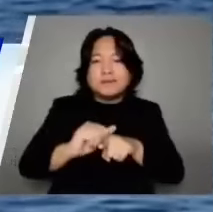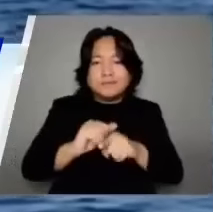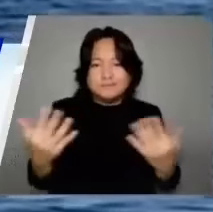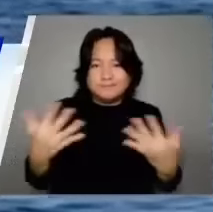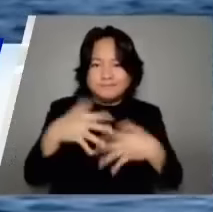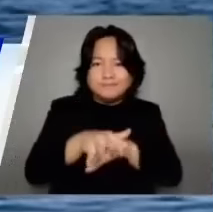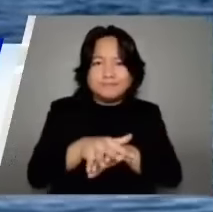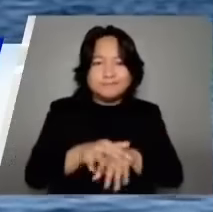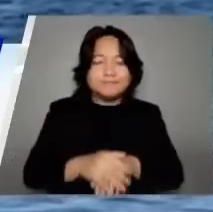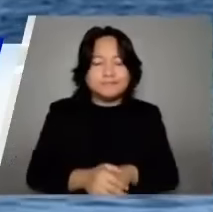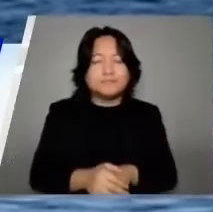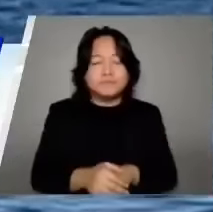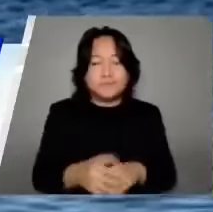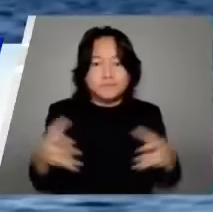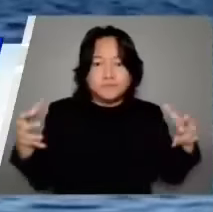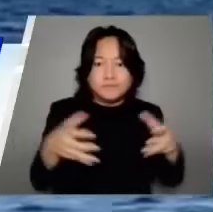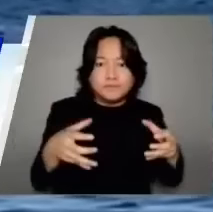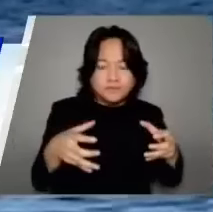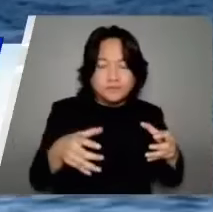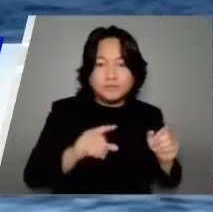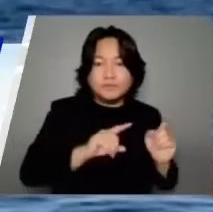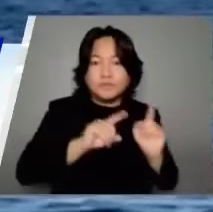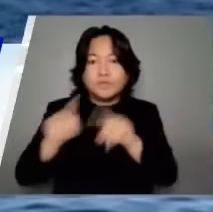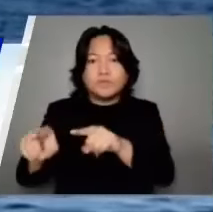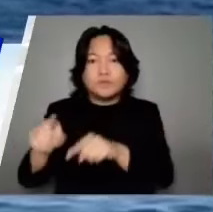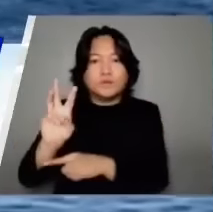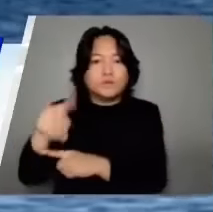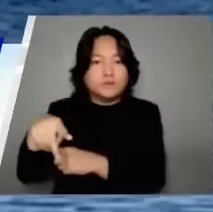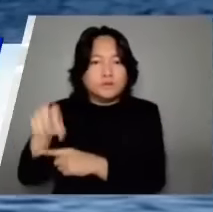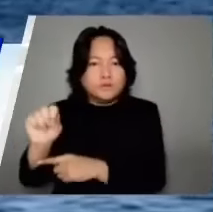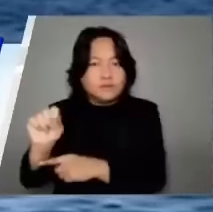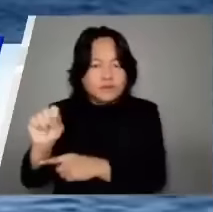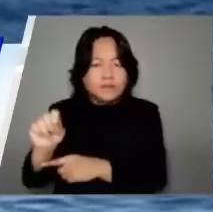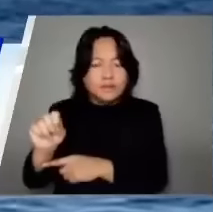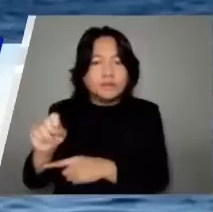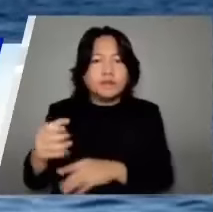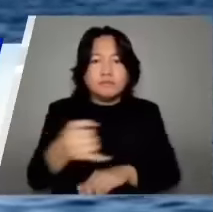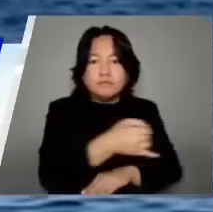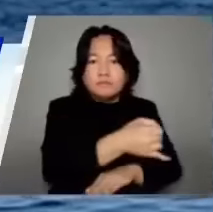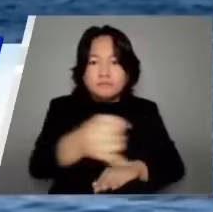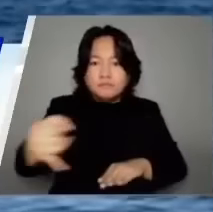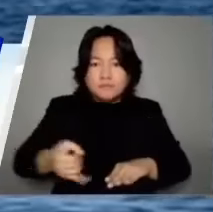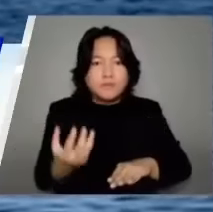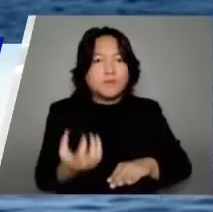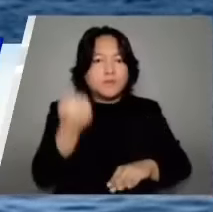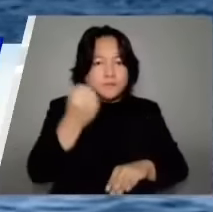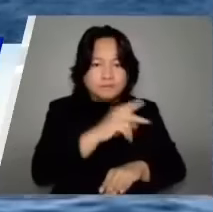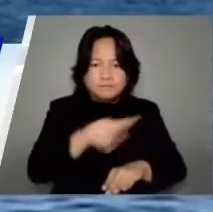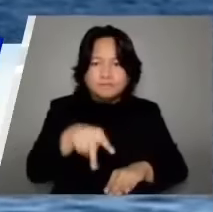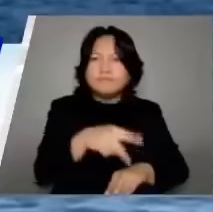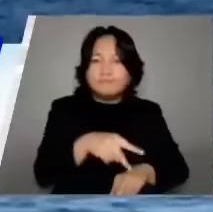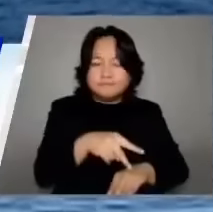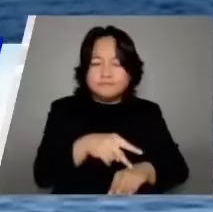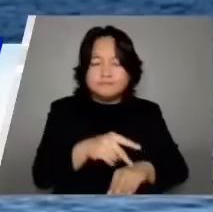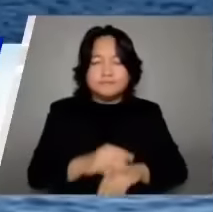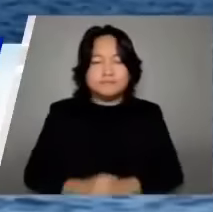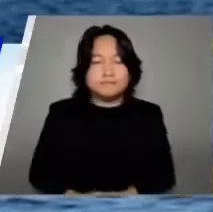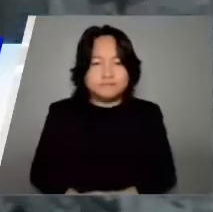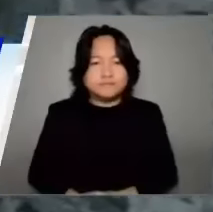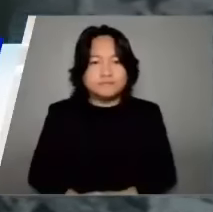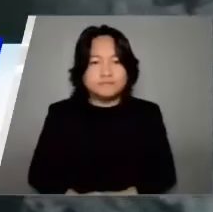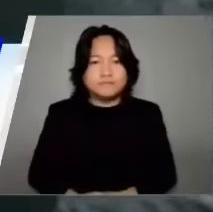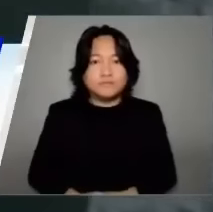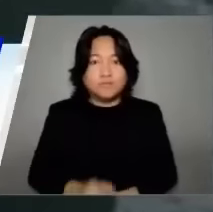ito sa West Philippine Sea, pasok pa rin sa 200 nautical miles exclusive economic zone ng Pilipinas kung saan agresibo ang